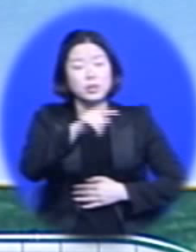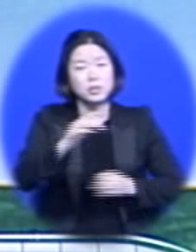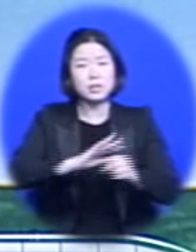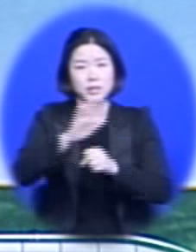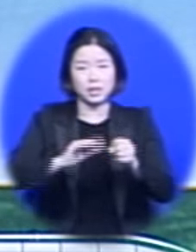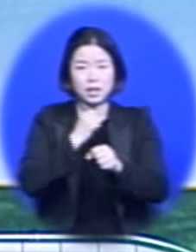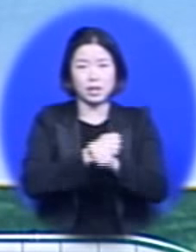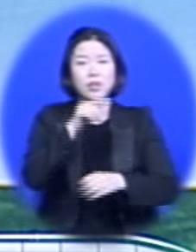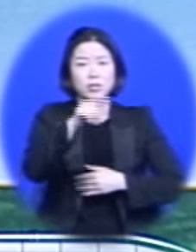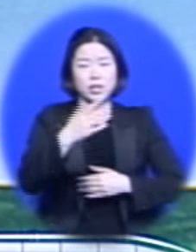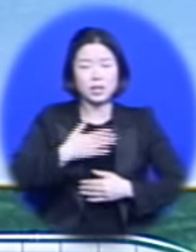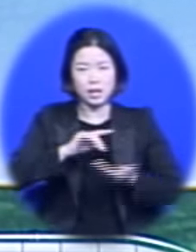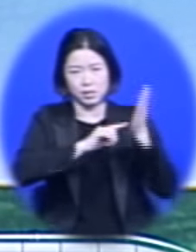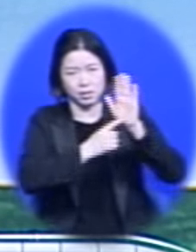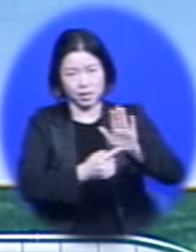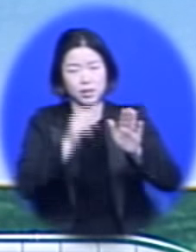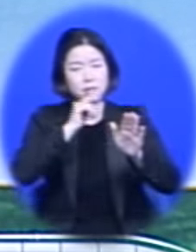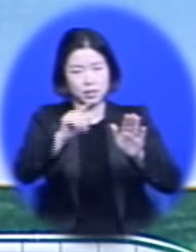사랑하여 그에게 나를 나타내리라.